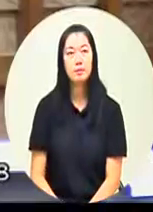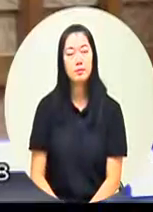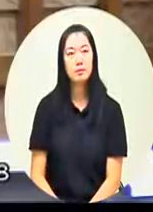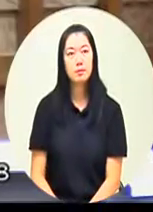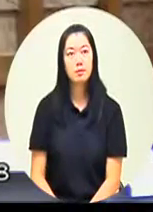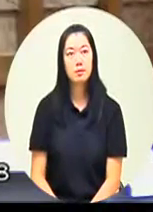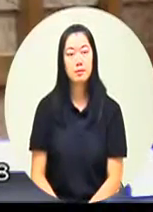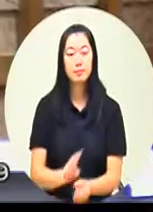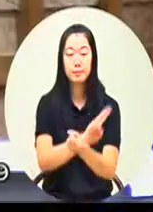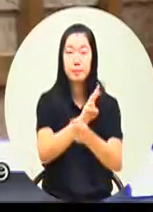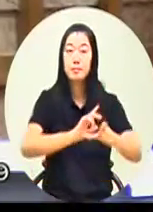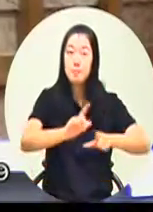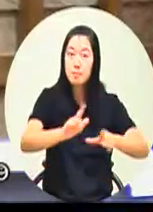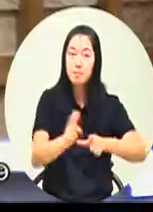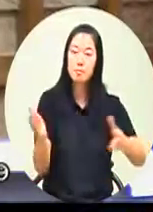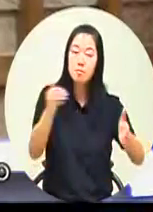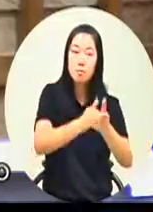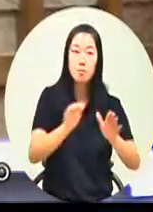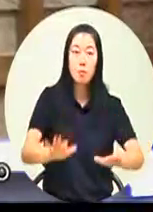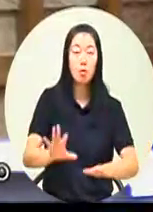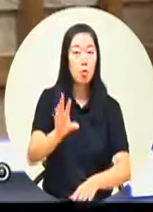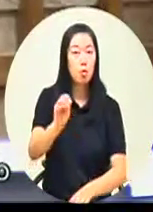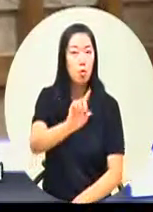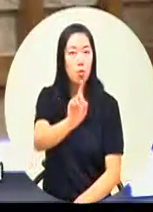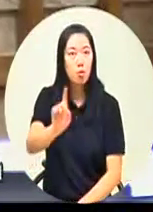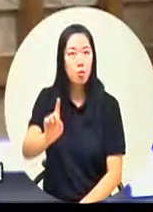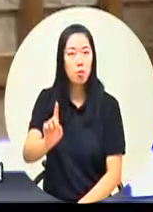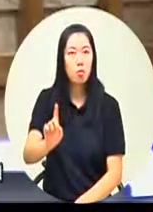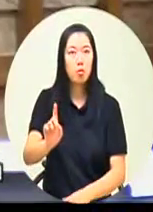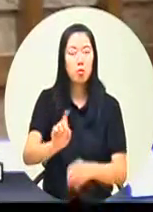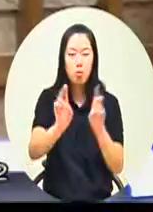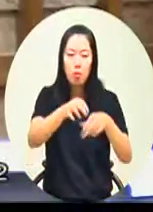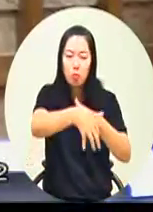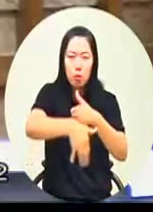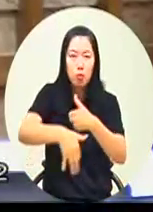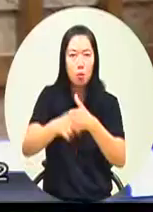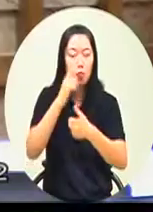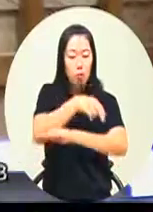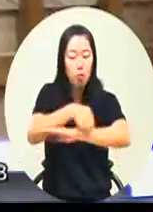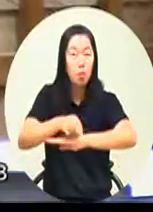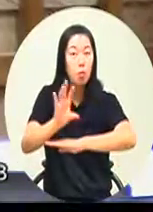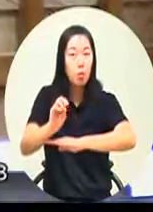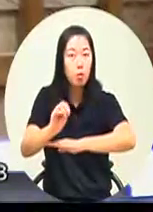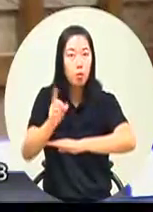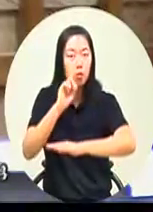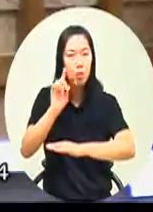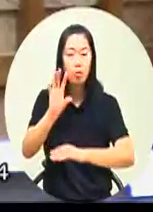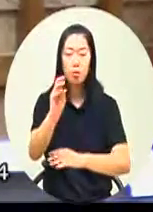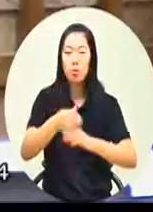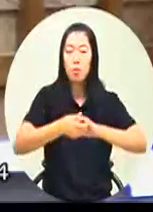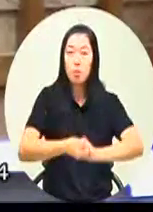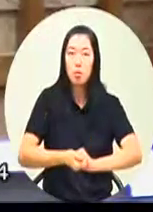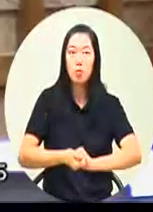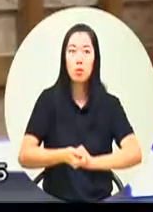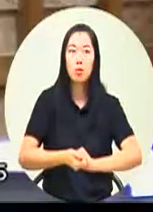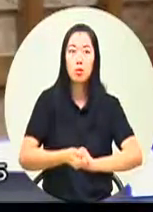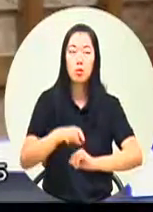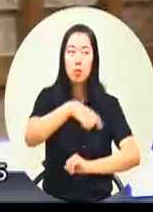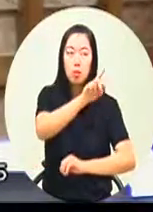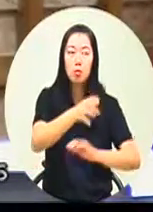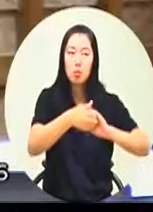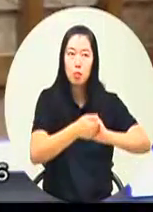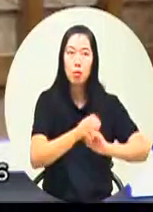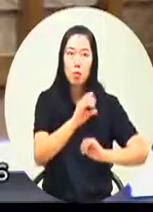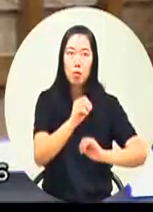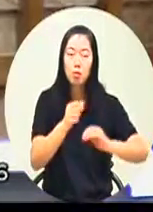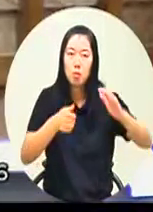林园的捷运目前有没有任何一种系统的一个规划？我们有没有决定了说，有没有去确定说进